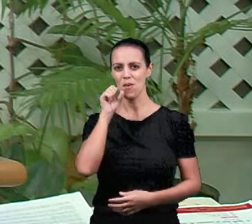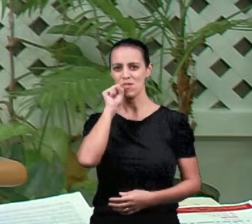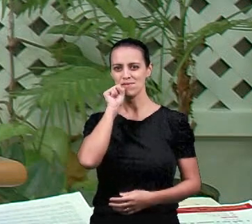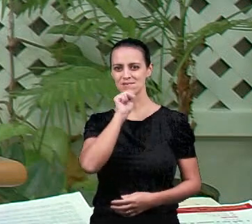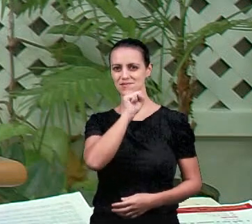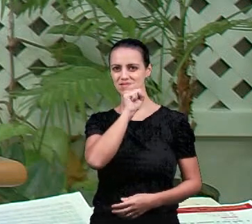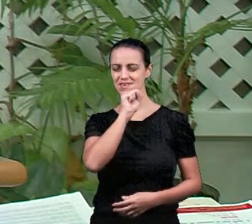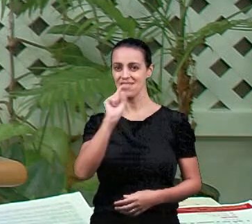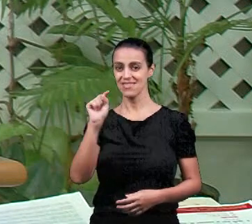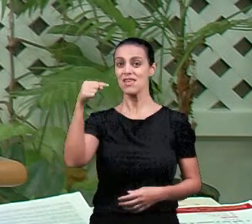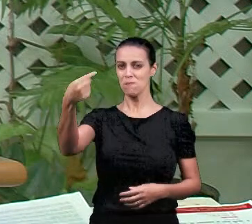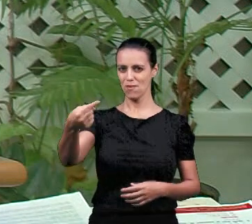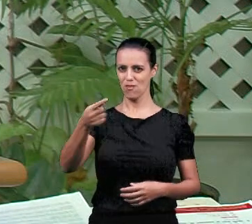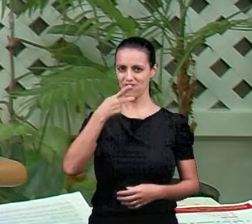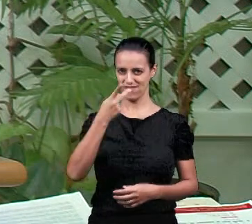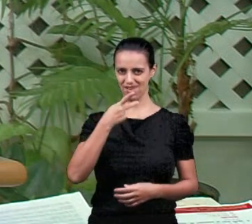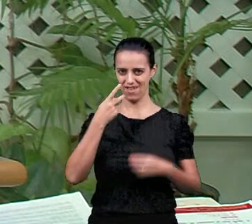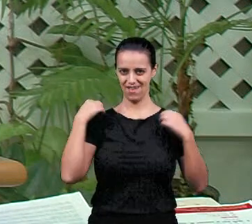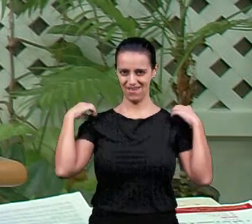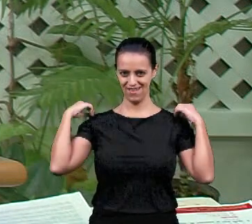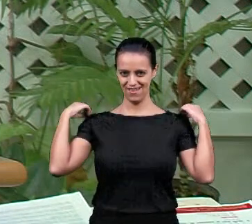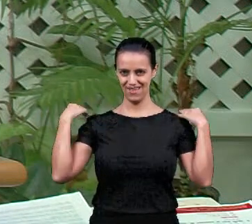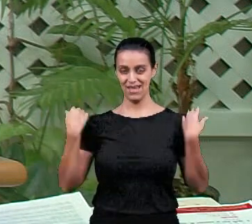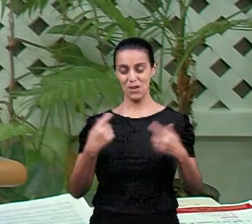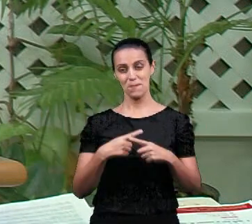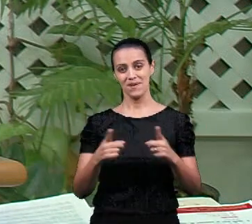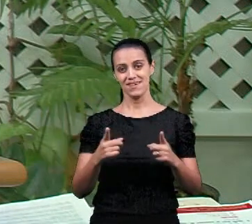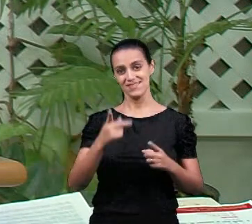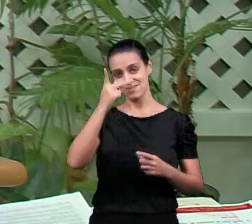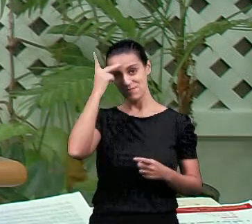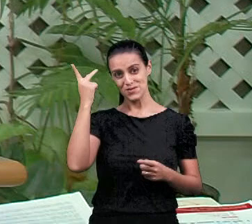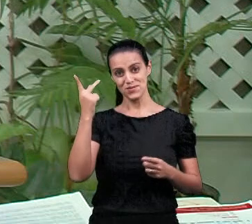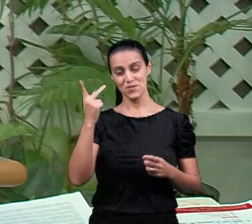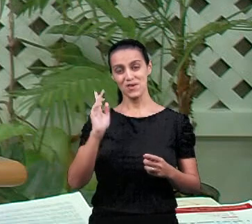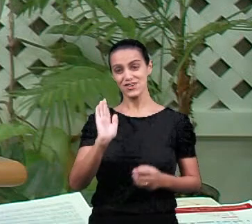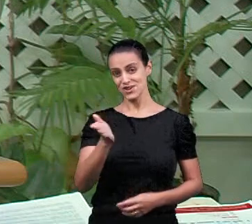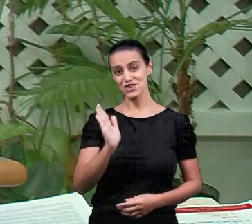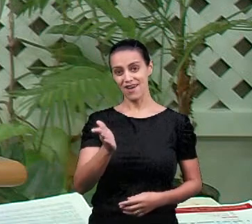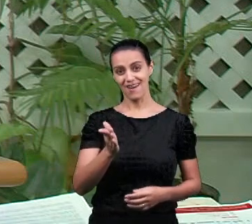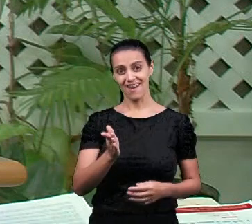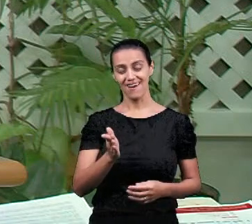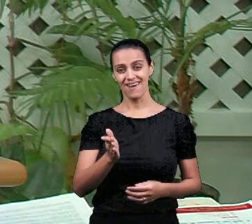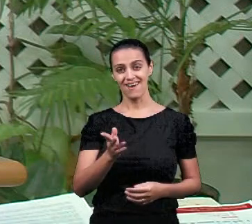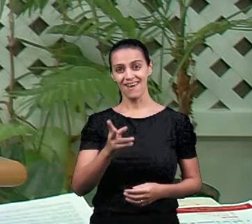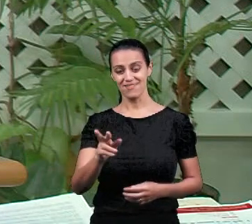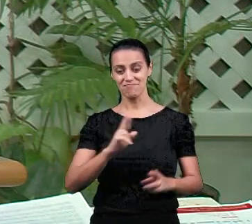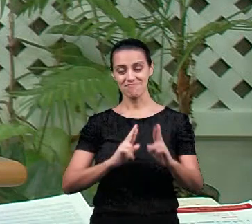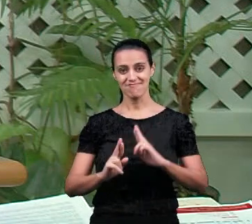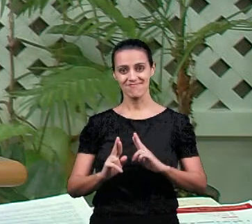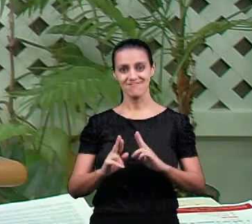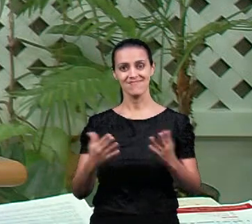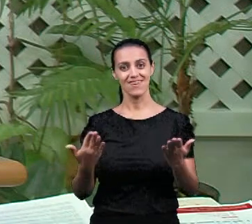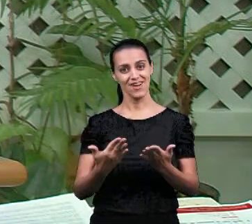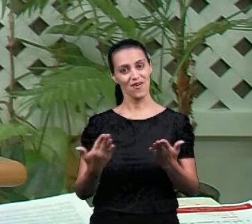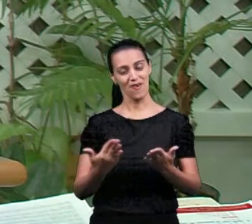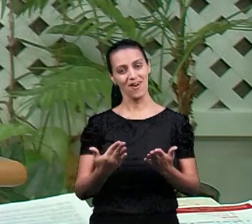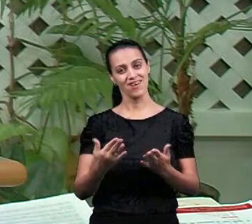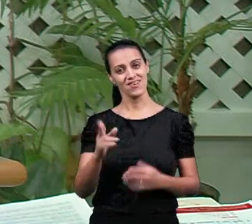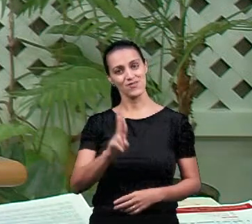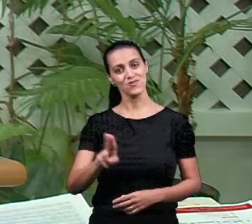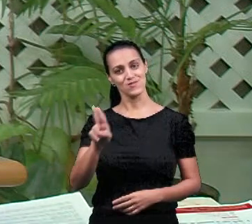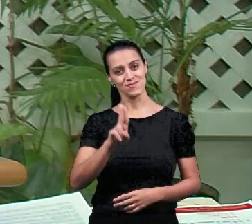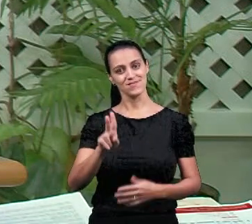La parabole du bon samaritain, ça sera dit dans un moment opportun. Mais nous allons